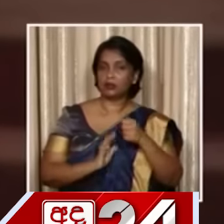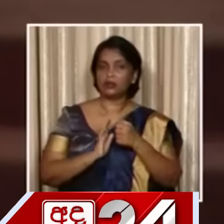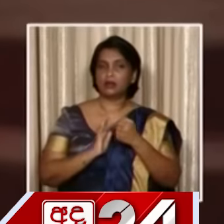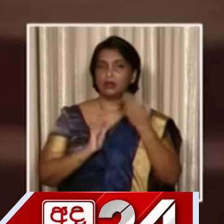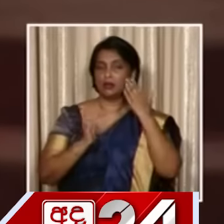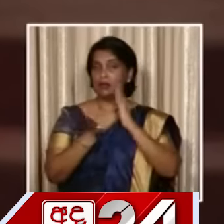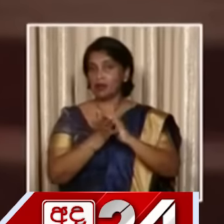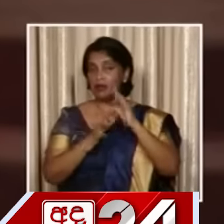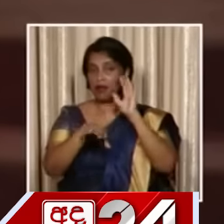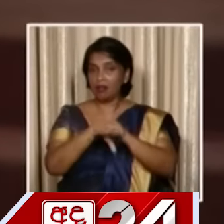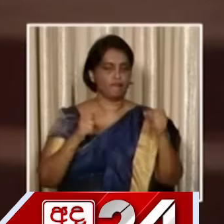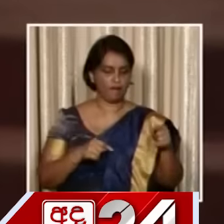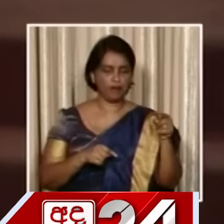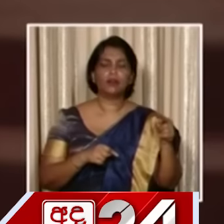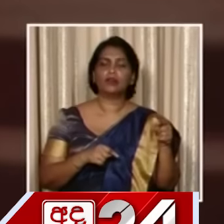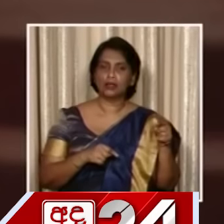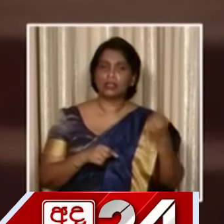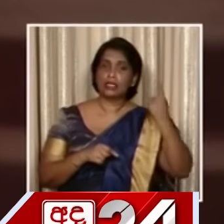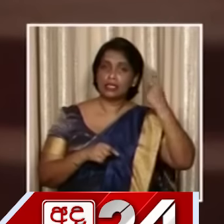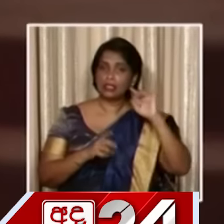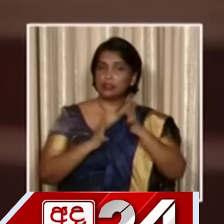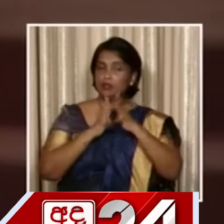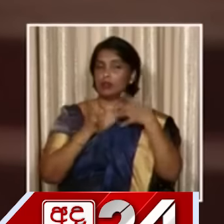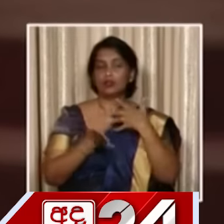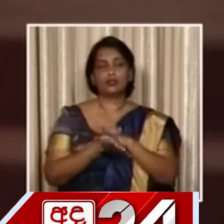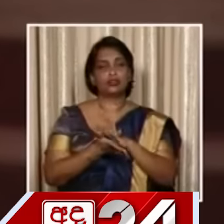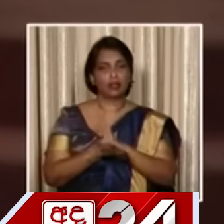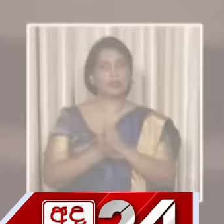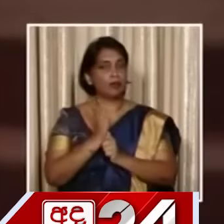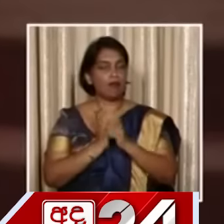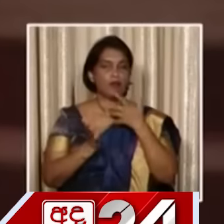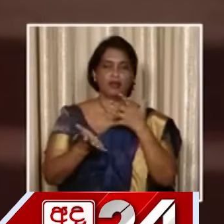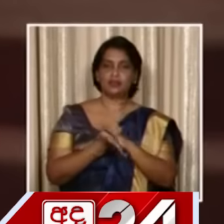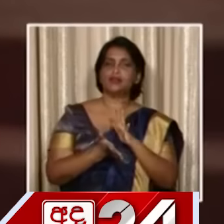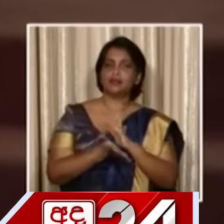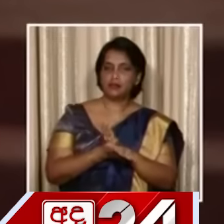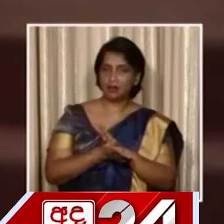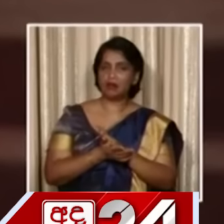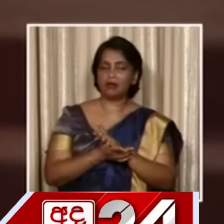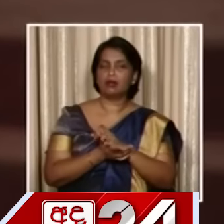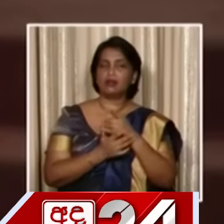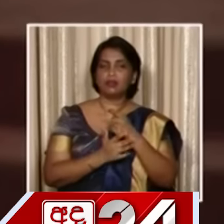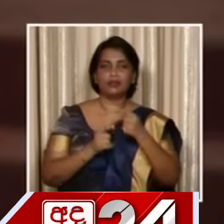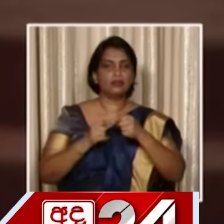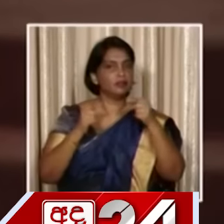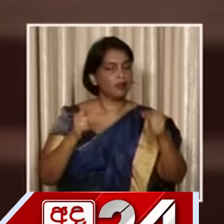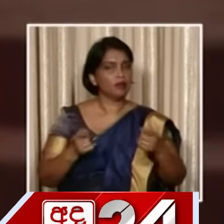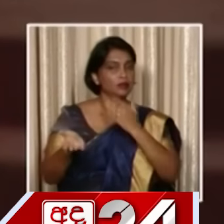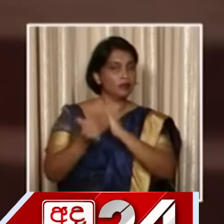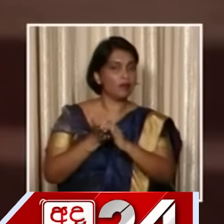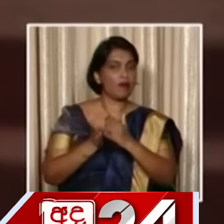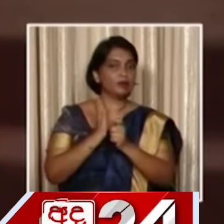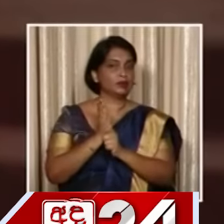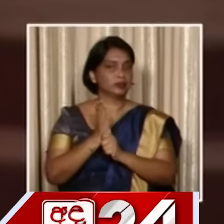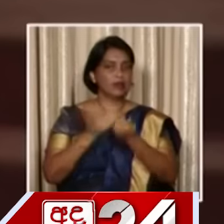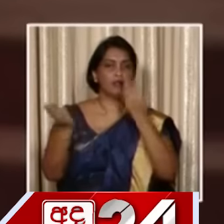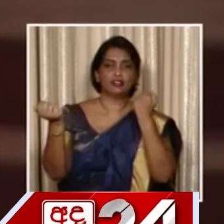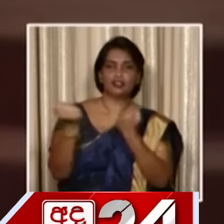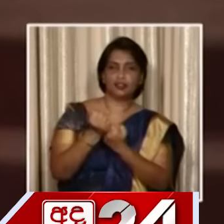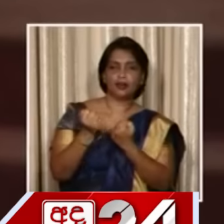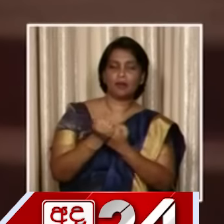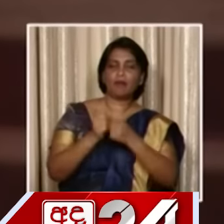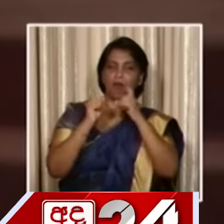වැඩසටහන කරනකොට මේකට විරුද්ධයි. ඊයේ වැඩියෙන්ම සන්තෝෂ වුණේ පාතාලේ අය. ඒ අයට මේ විපක්ෂයට රැකවරණය දෙන්නේ පාතාලේ. ඉතින් ඒක